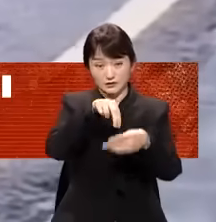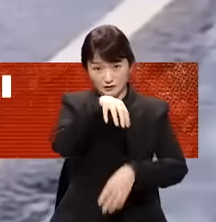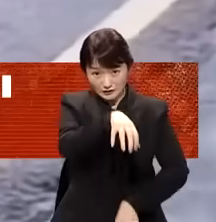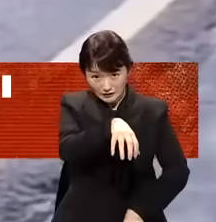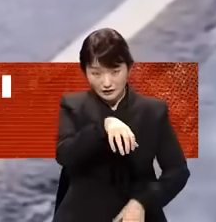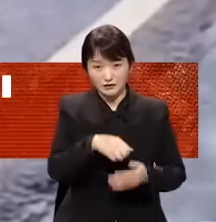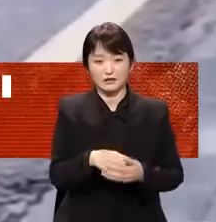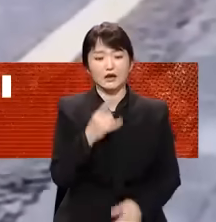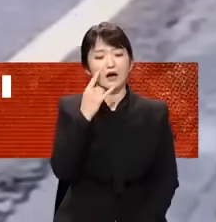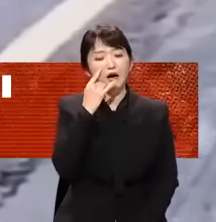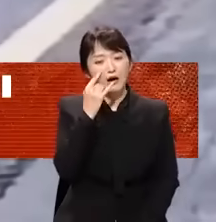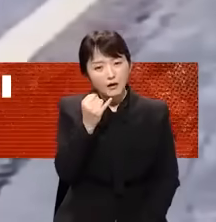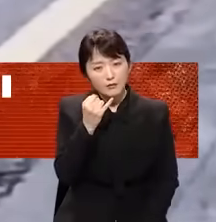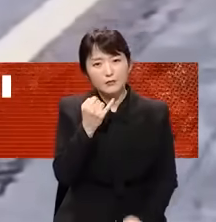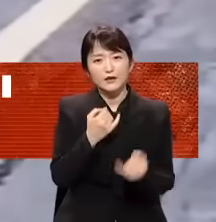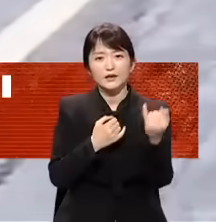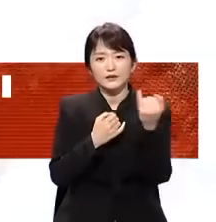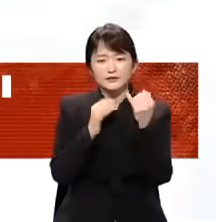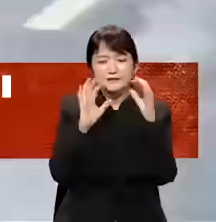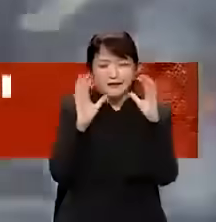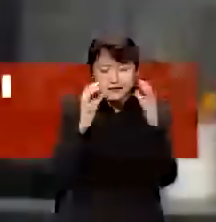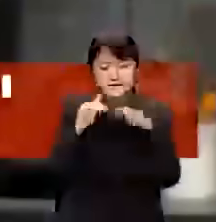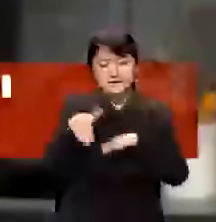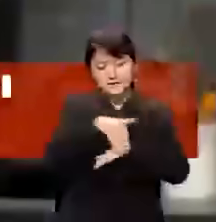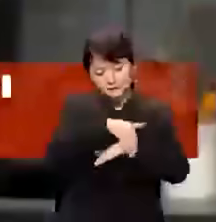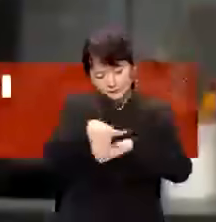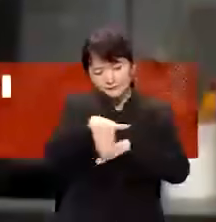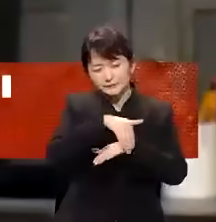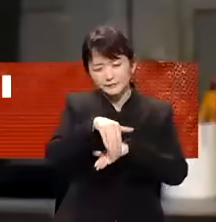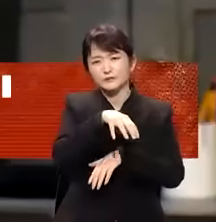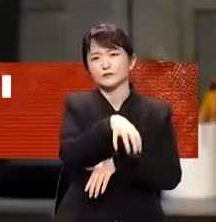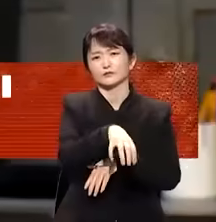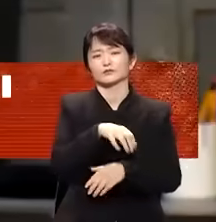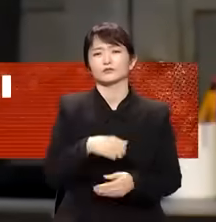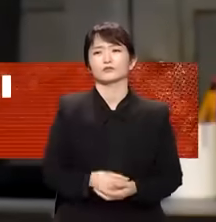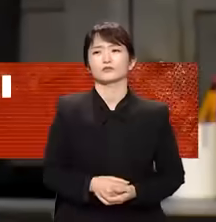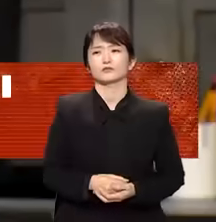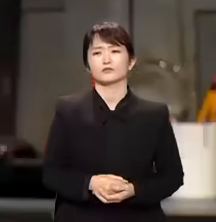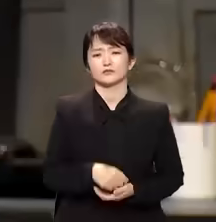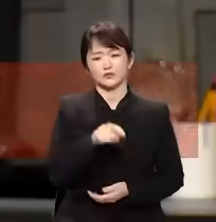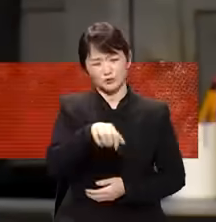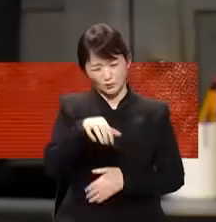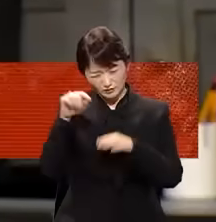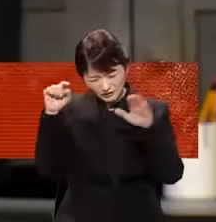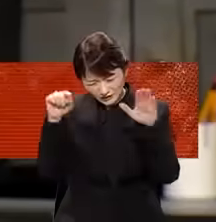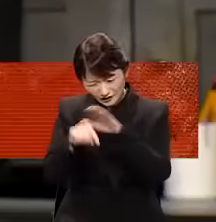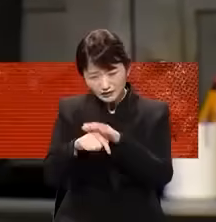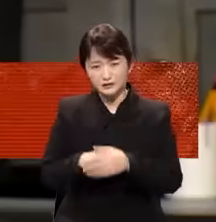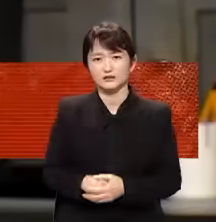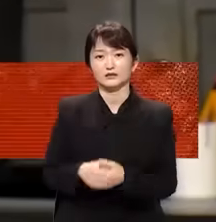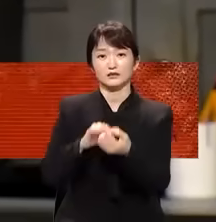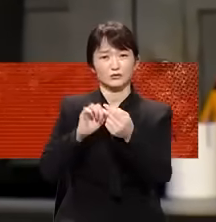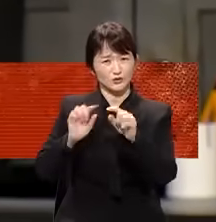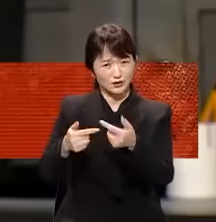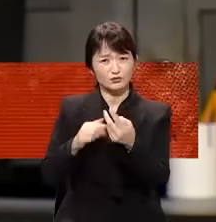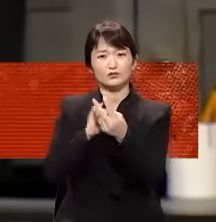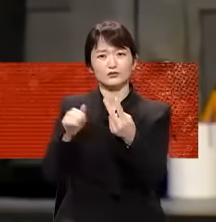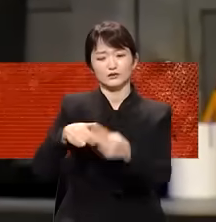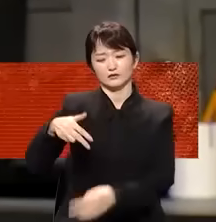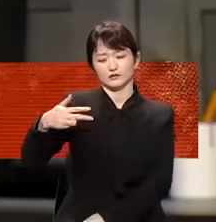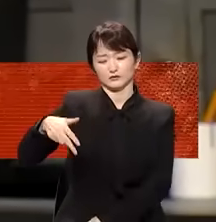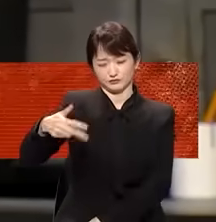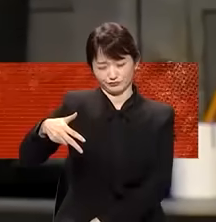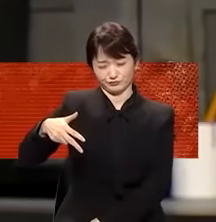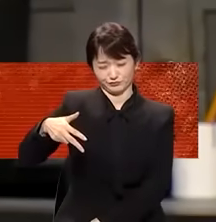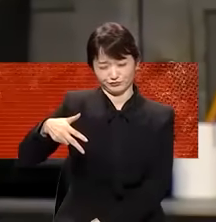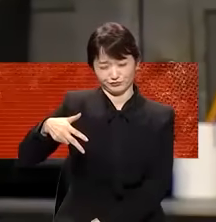엄마라 여자 아이 아라지 많이 오가는 곳이거든요 하필이면 저기 가서 한 명 되고 두 명이 시원하게